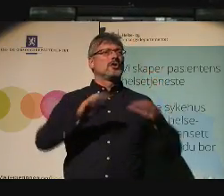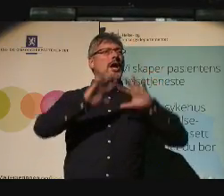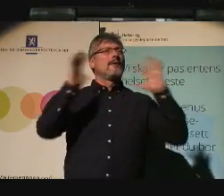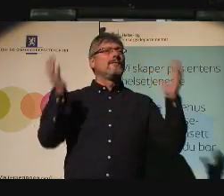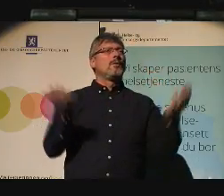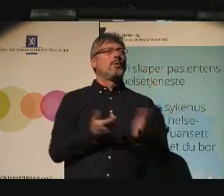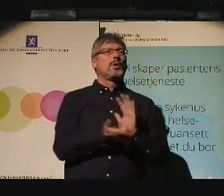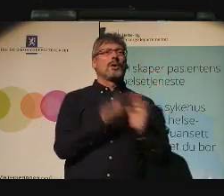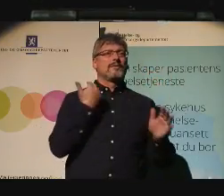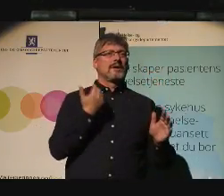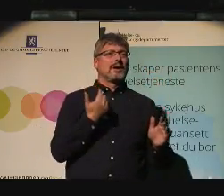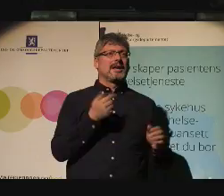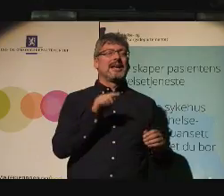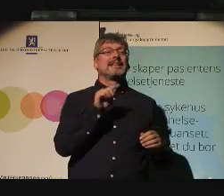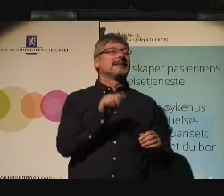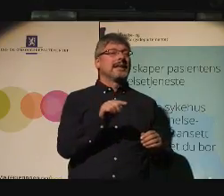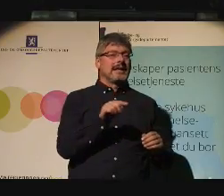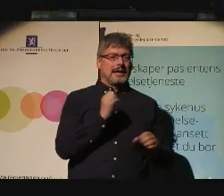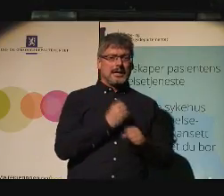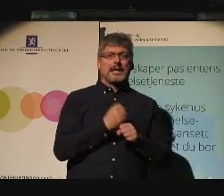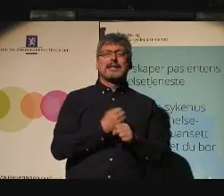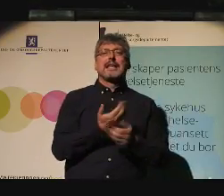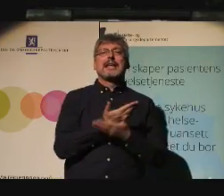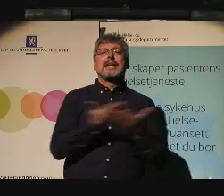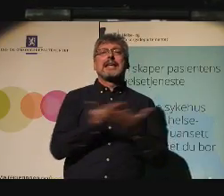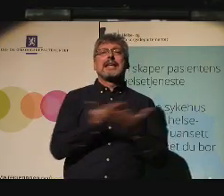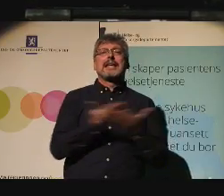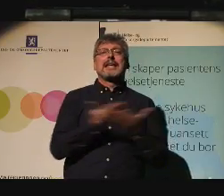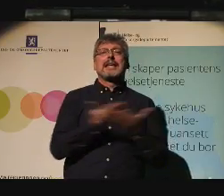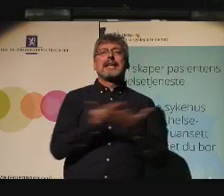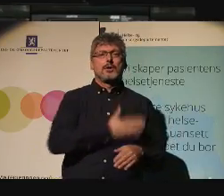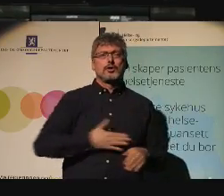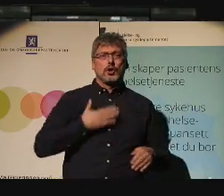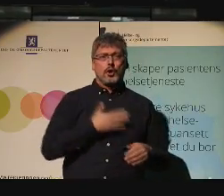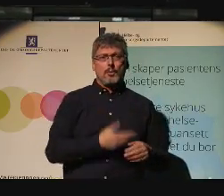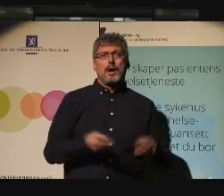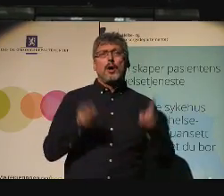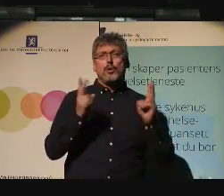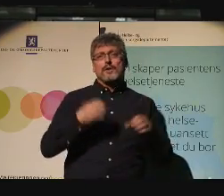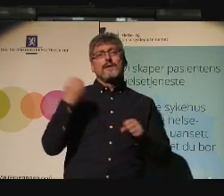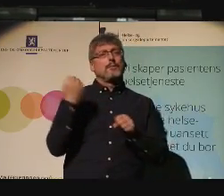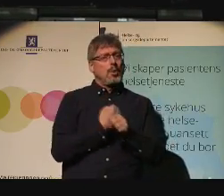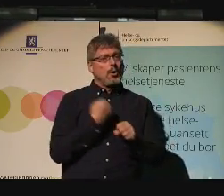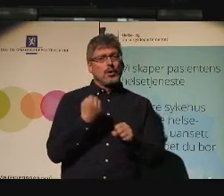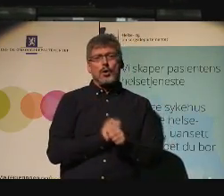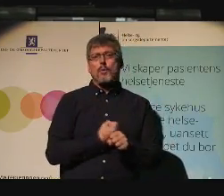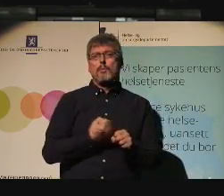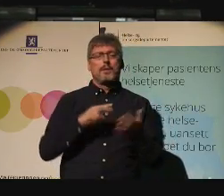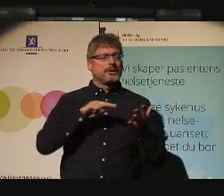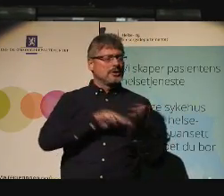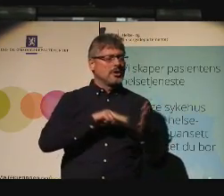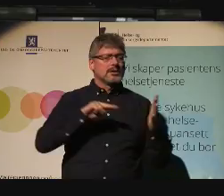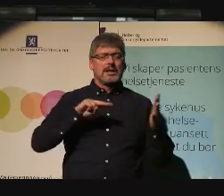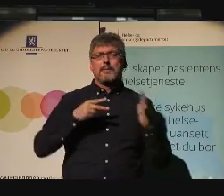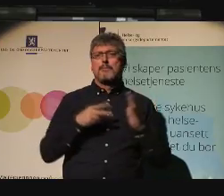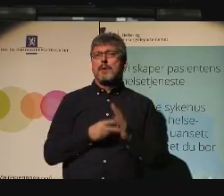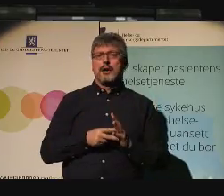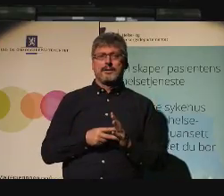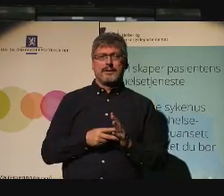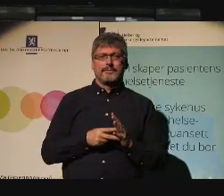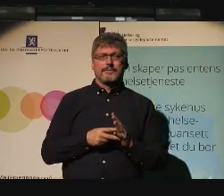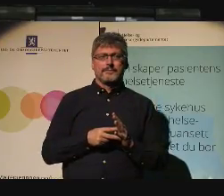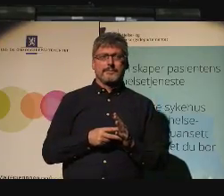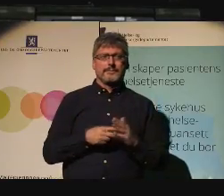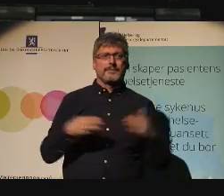jo disse ikke-smittsomme sykdommene, og som vi også må jobbe systematisk med på tvers